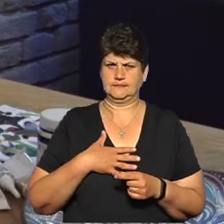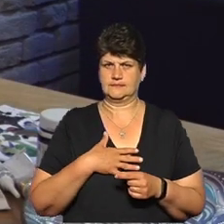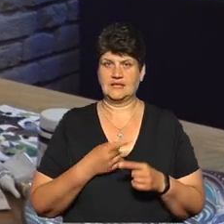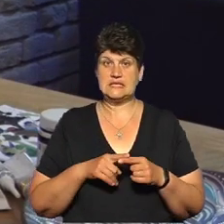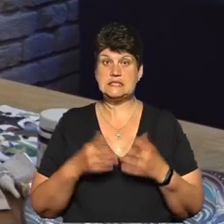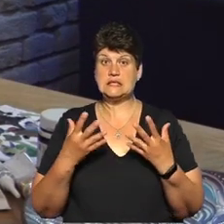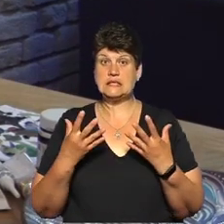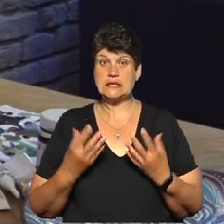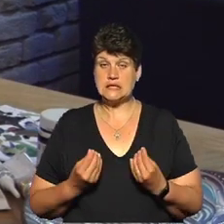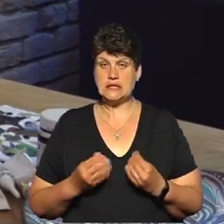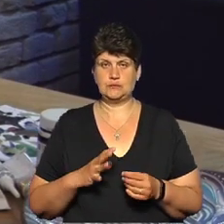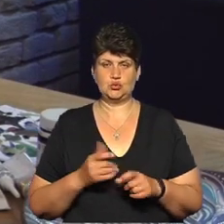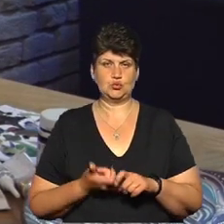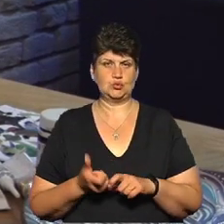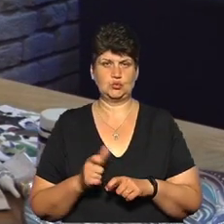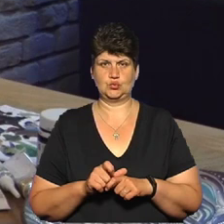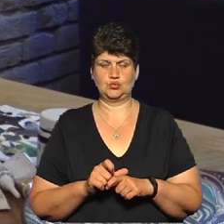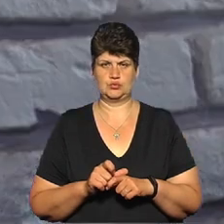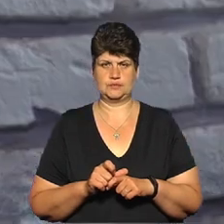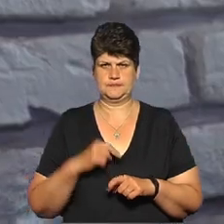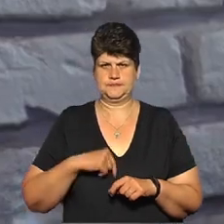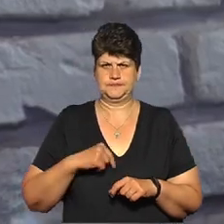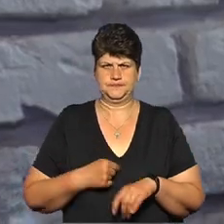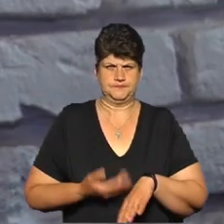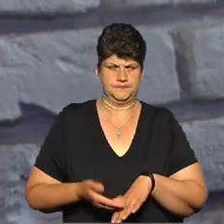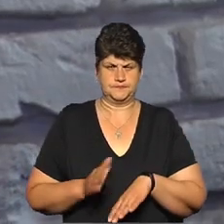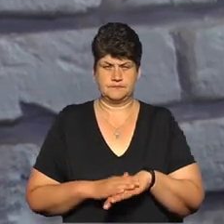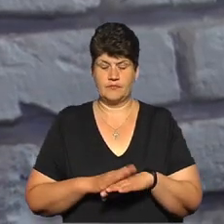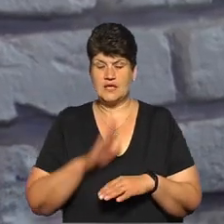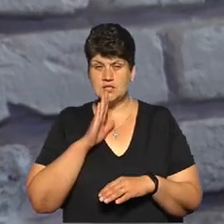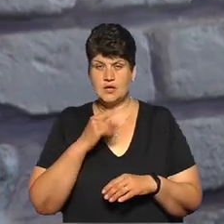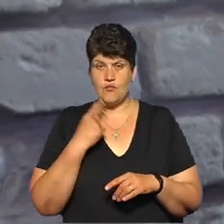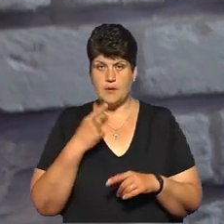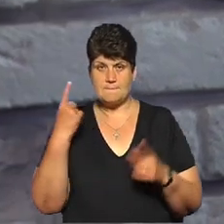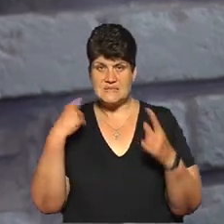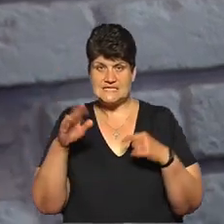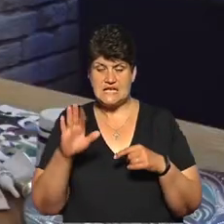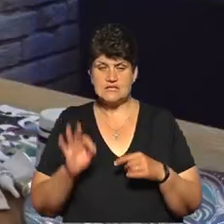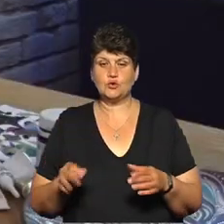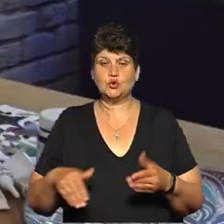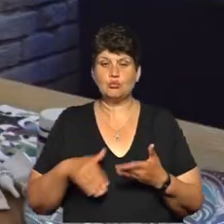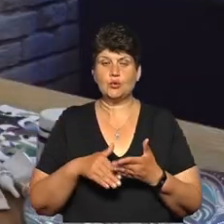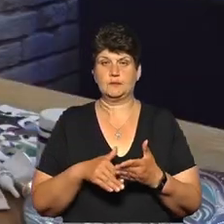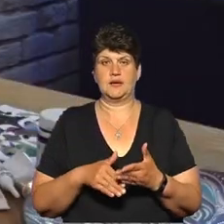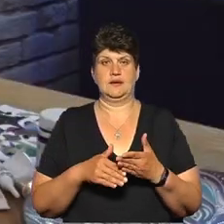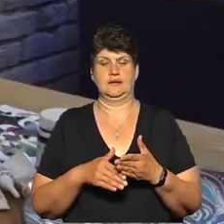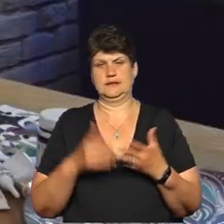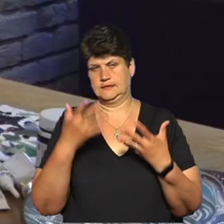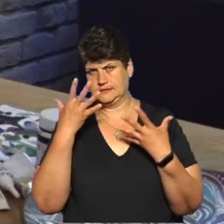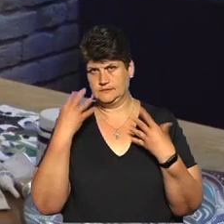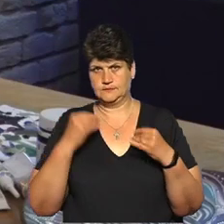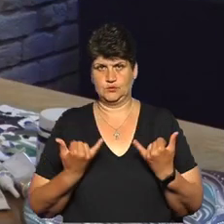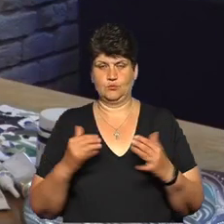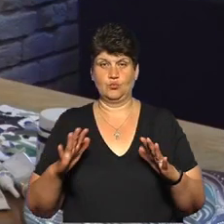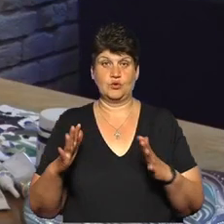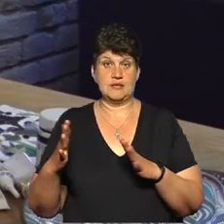було дуже психологічно важко. Жінка каже, мистецтво допомагає відволіктися від сьогоднішніх подій. Перший місяць